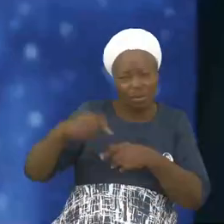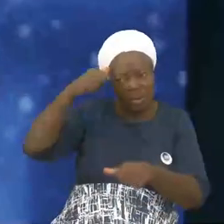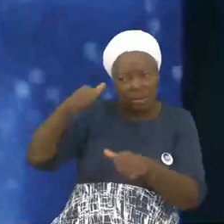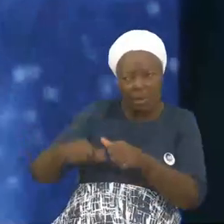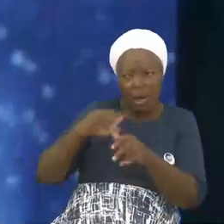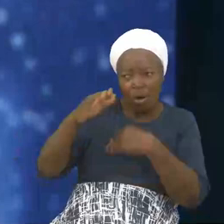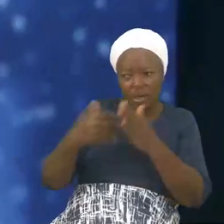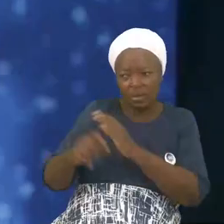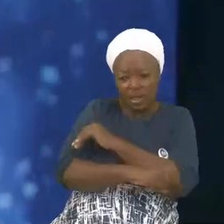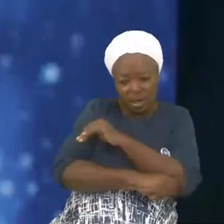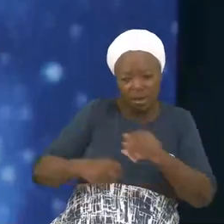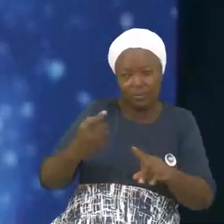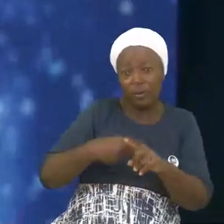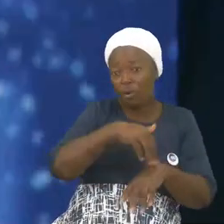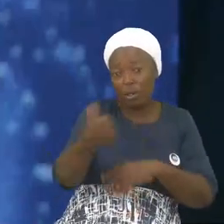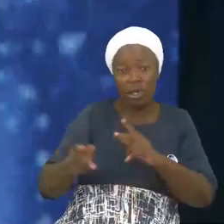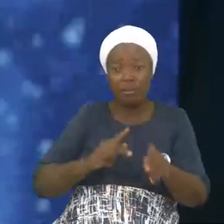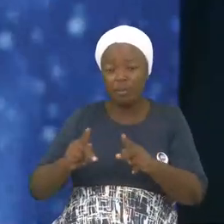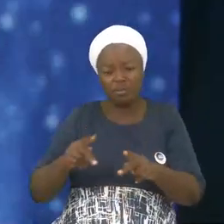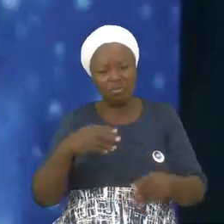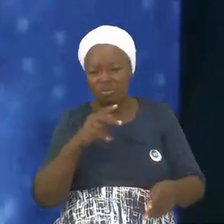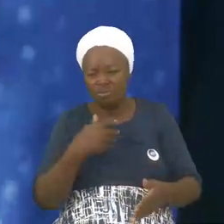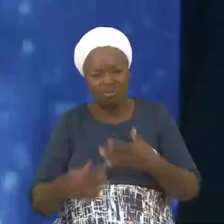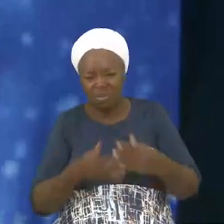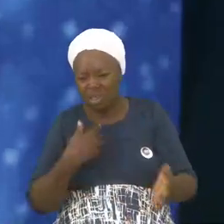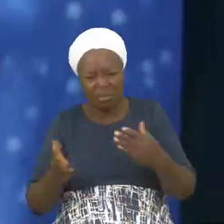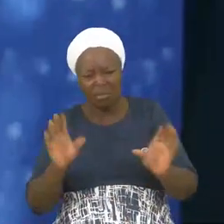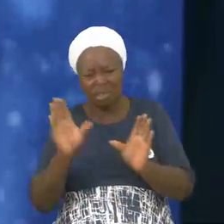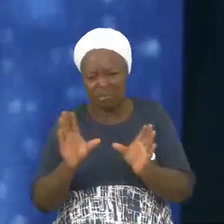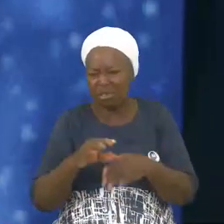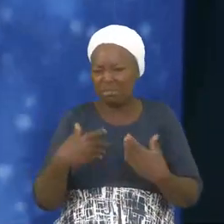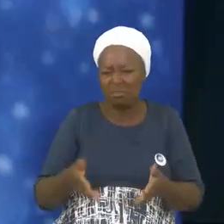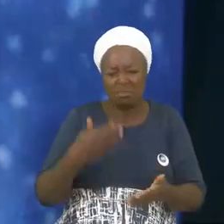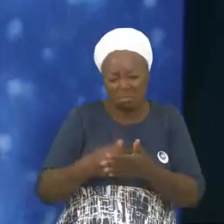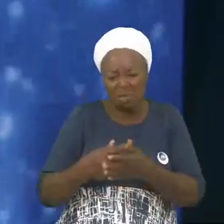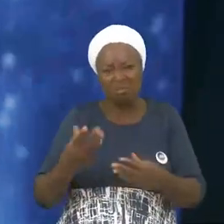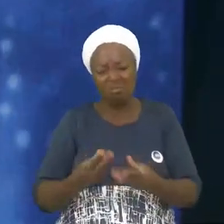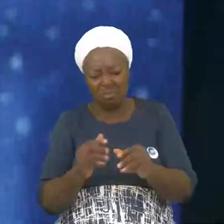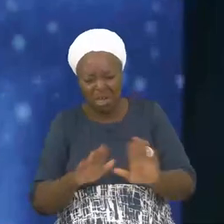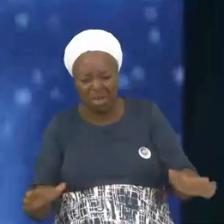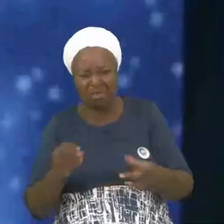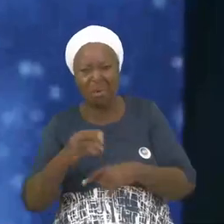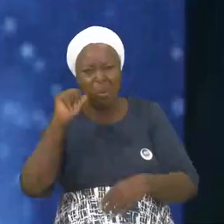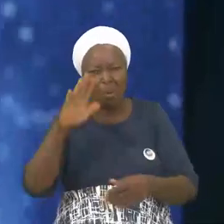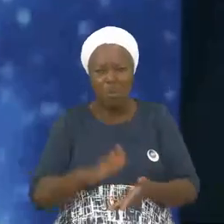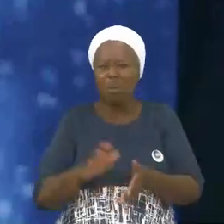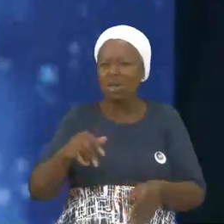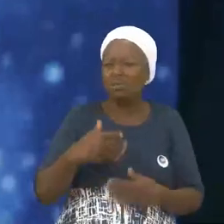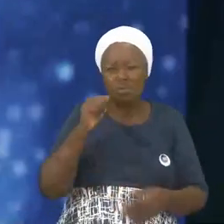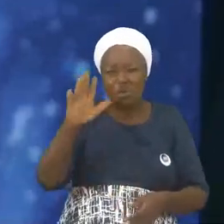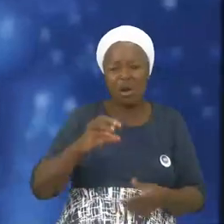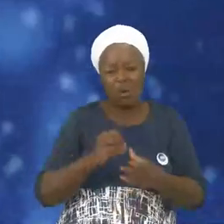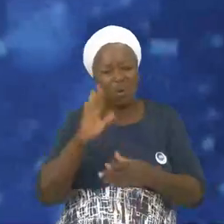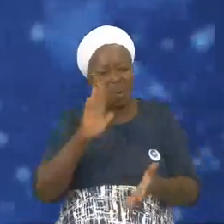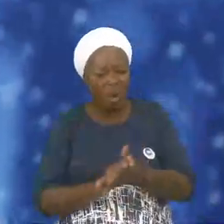les biens volés que tu as dans ta maison. Tu te rappelles ce que tu as volé des autres, quels que soient les diplômes,